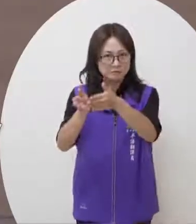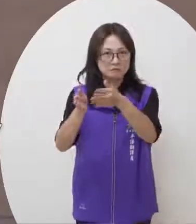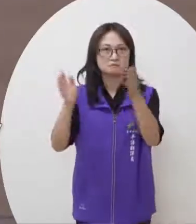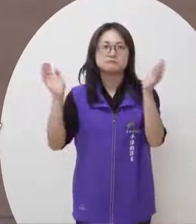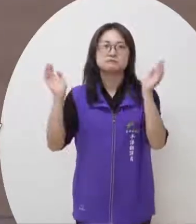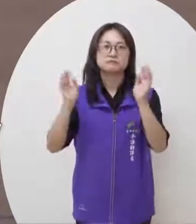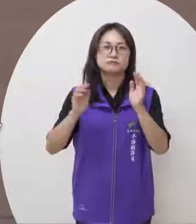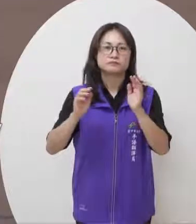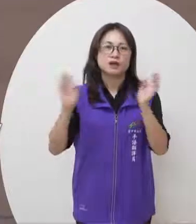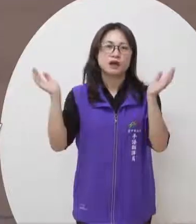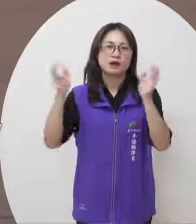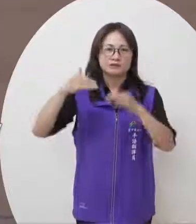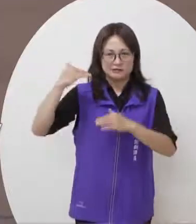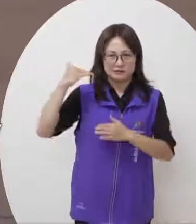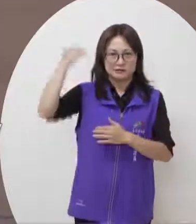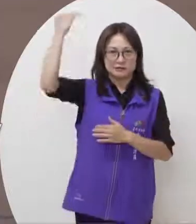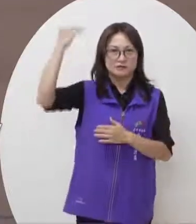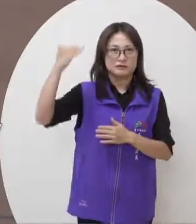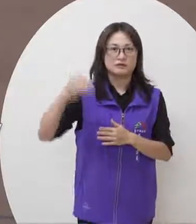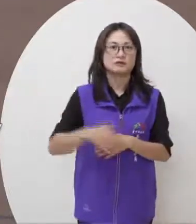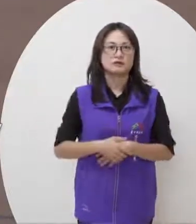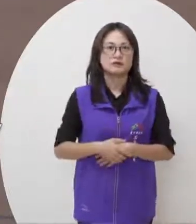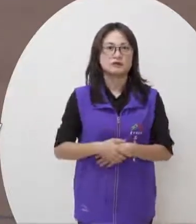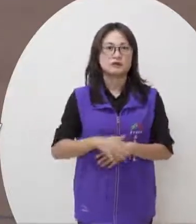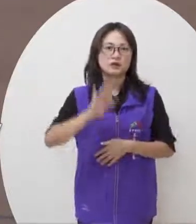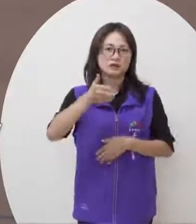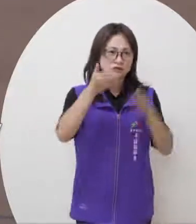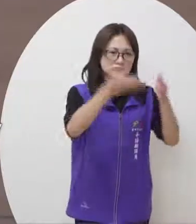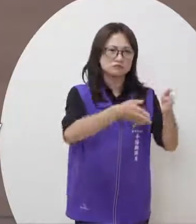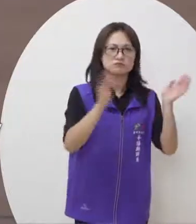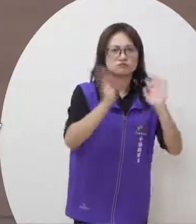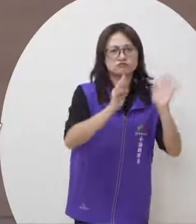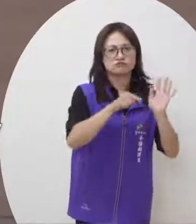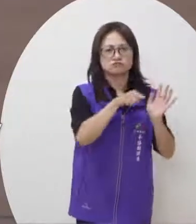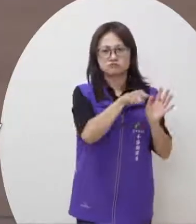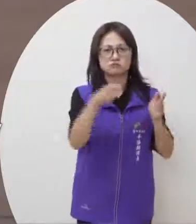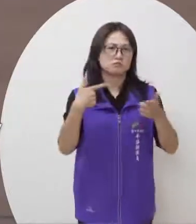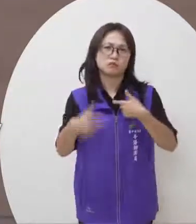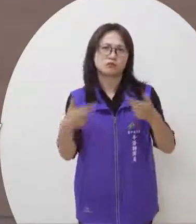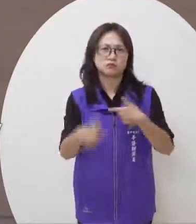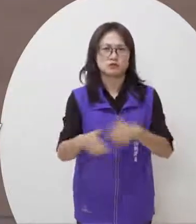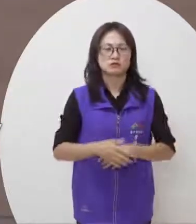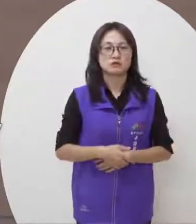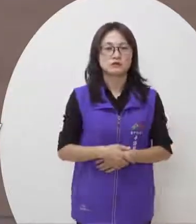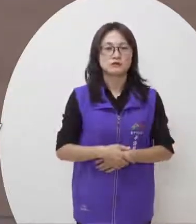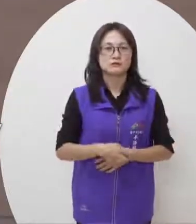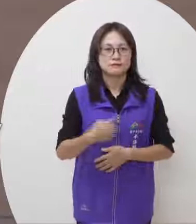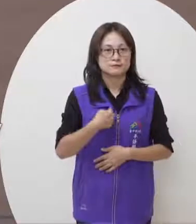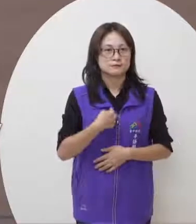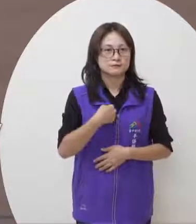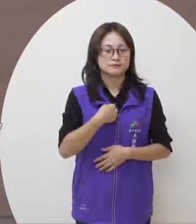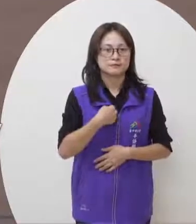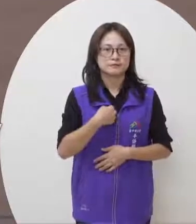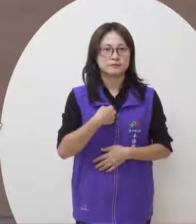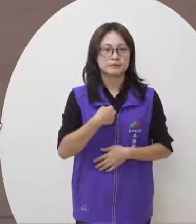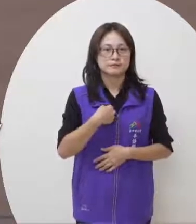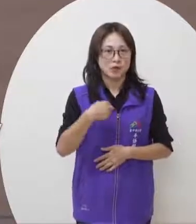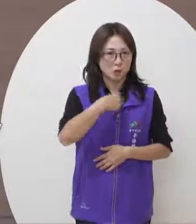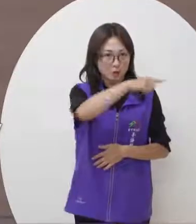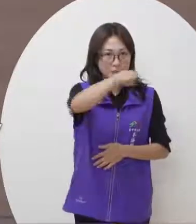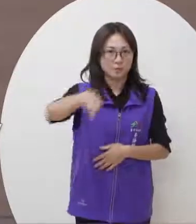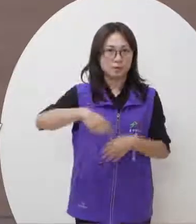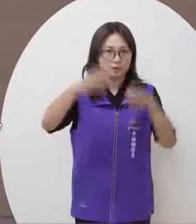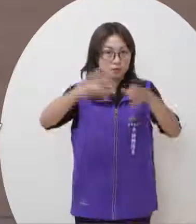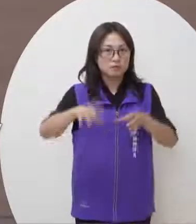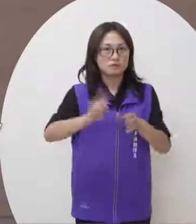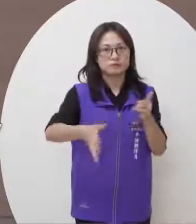去的话，他很多的课程设施是不符合小朋友，所以我们首创了全台湾第一